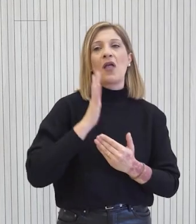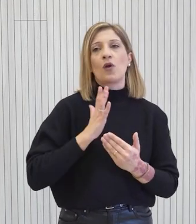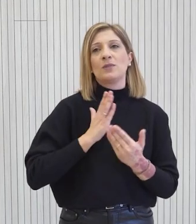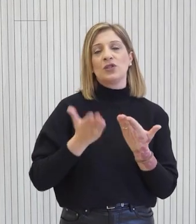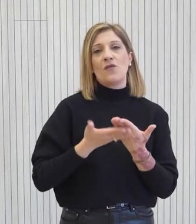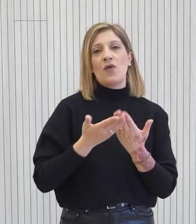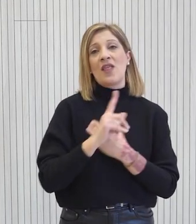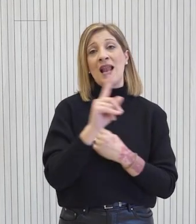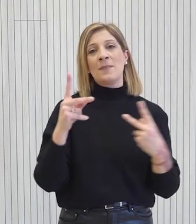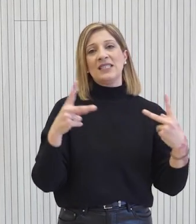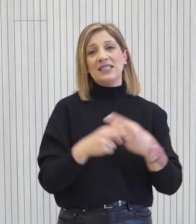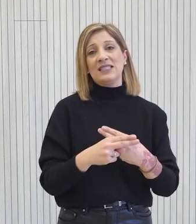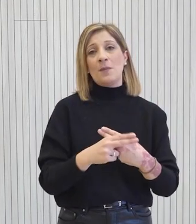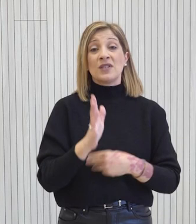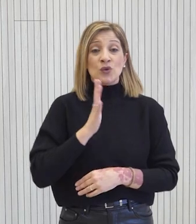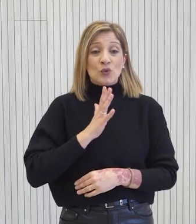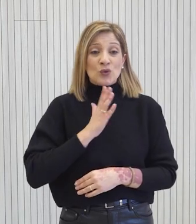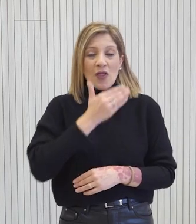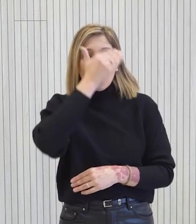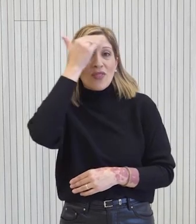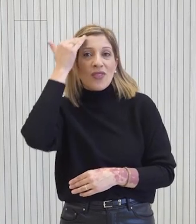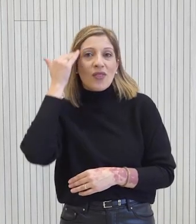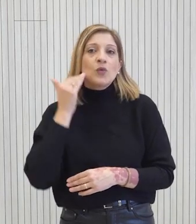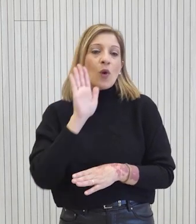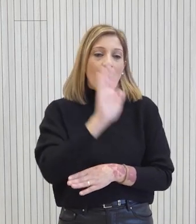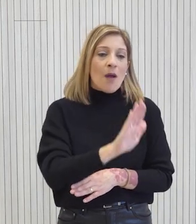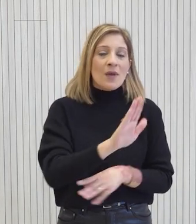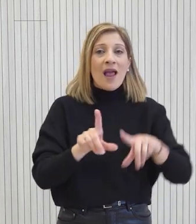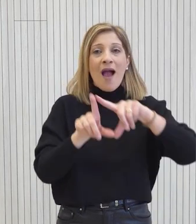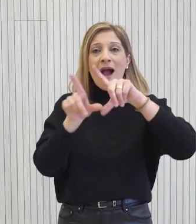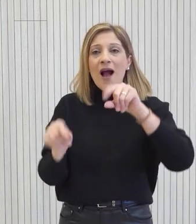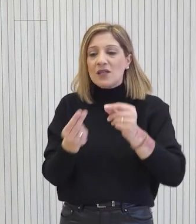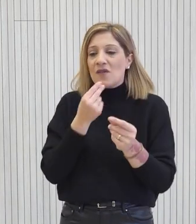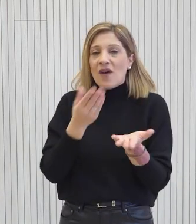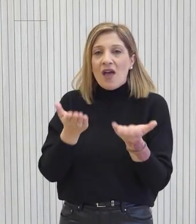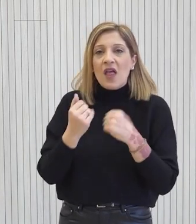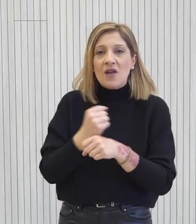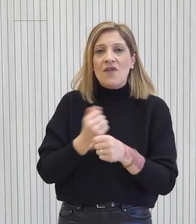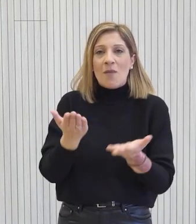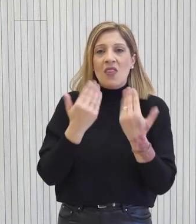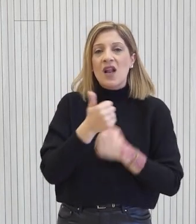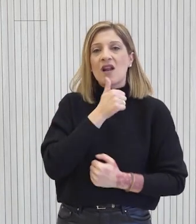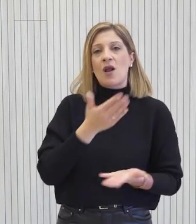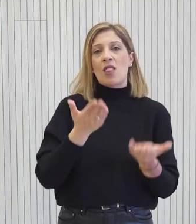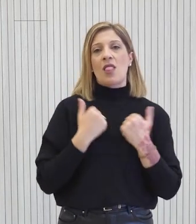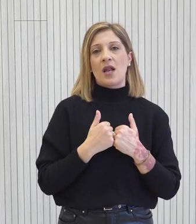στον άμαχο πληθυσμό της Γάζας, που σήμερα παραμένει αποκλεισμένος από τρόφιμα, νερά αλλά και φαρμακευτική αγωγή.